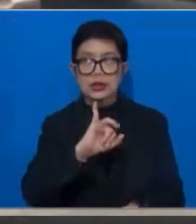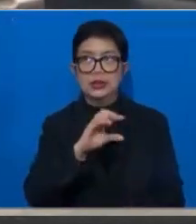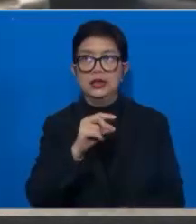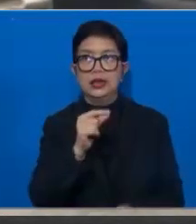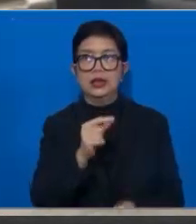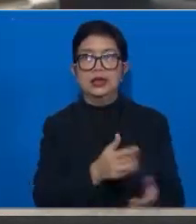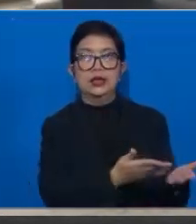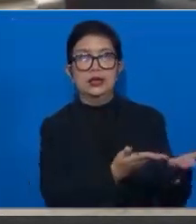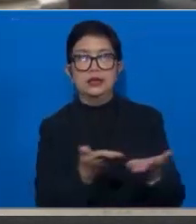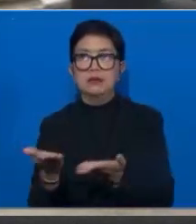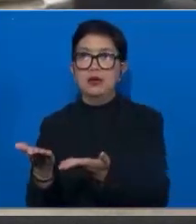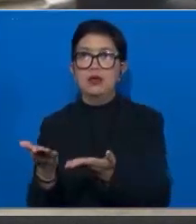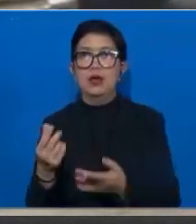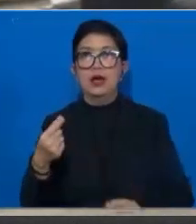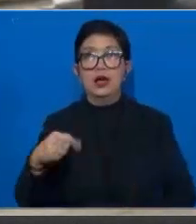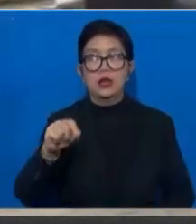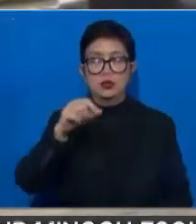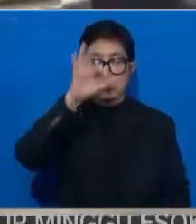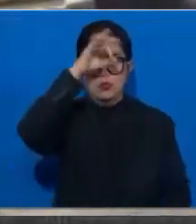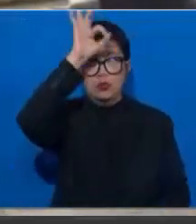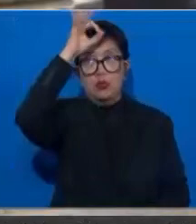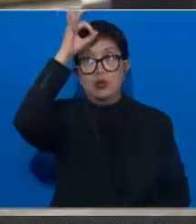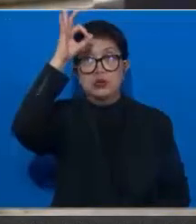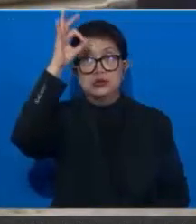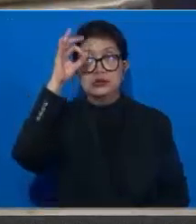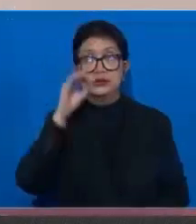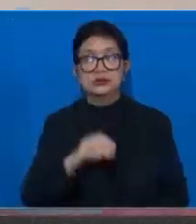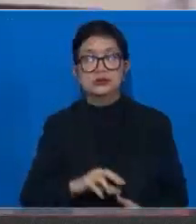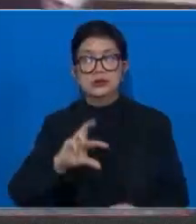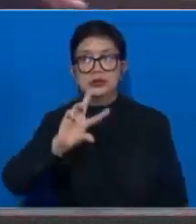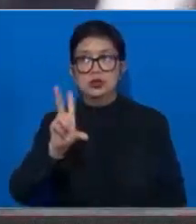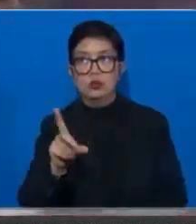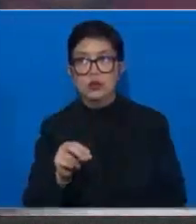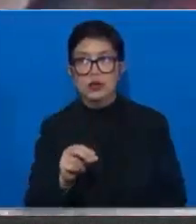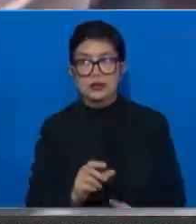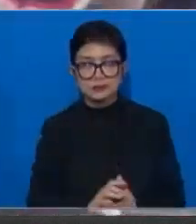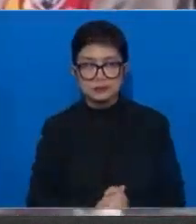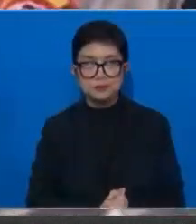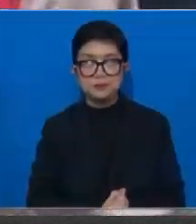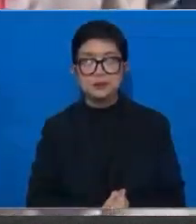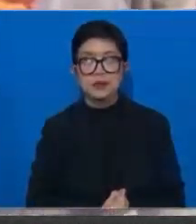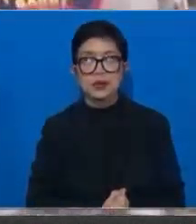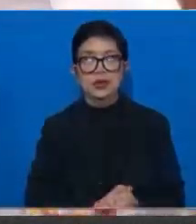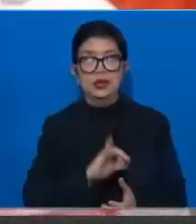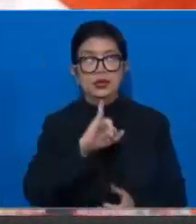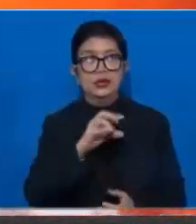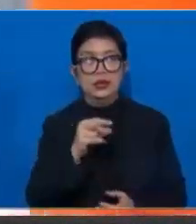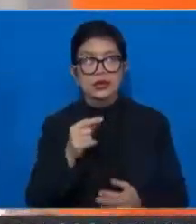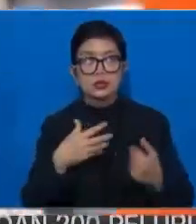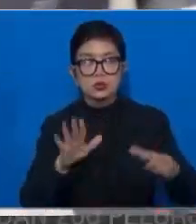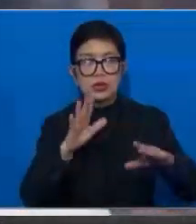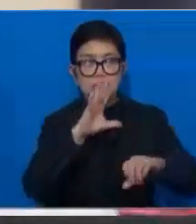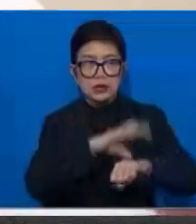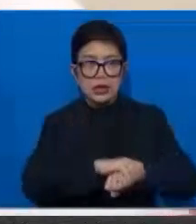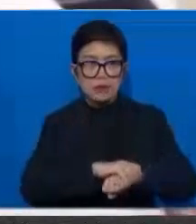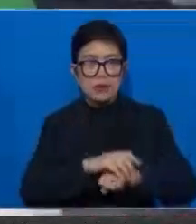ke Mapolsek Tarogong Kidul untuk menjalani proses hukum. Sehari sebelum melangsungkan pernikahan, IR ditangkap polisi seusai